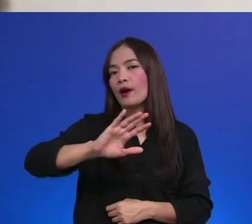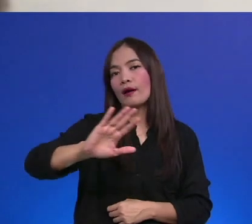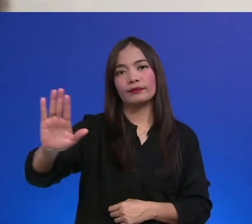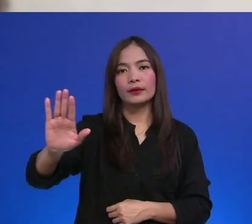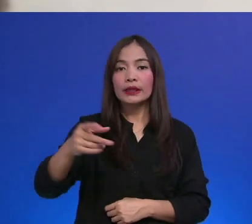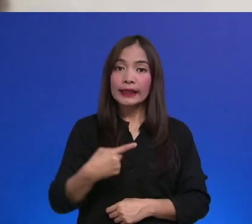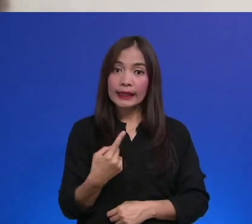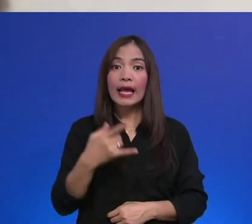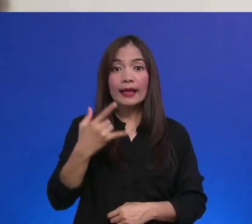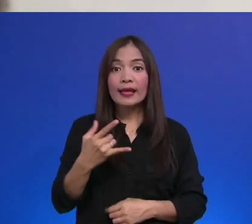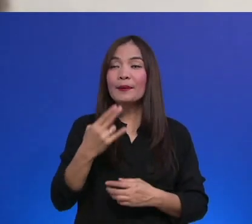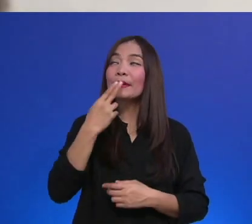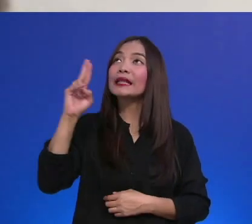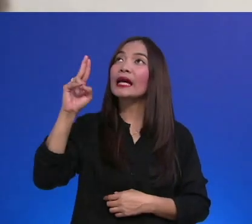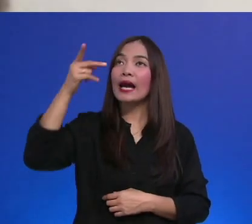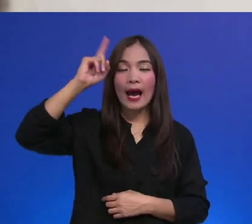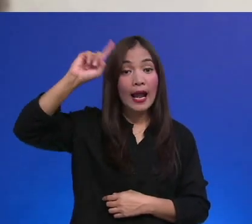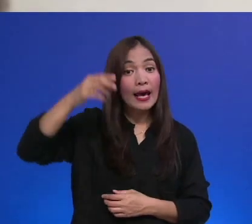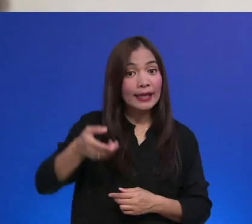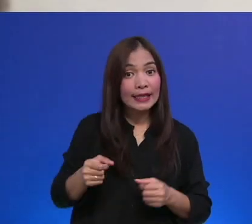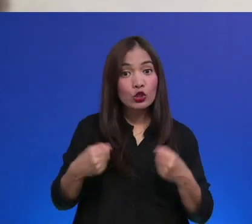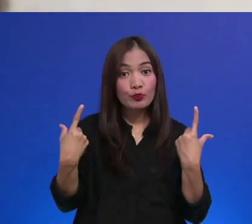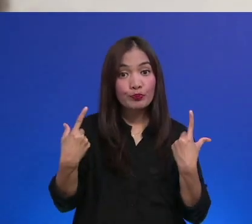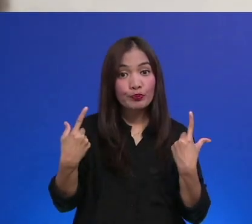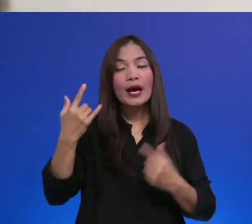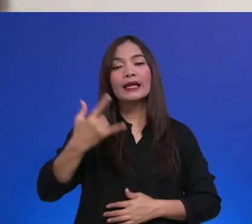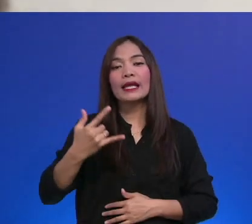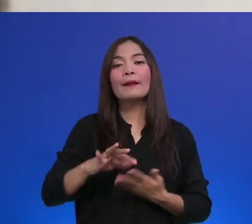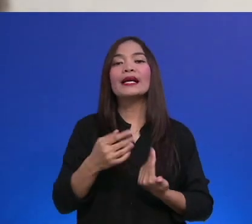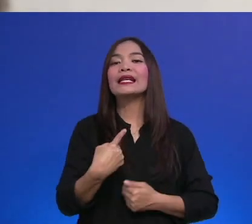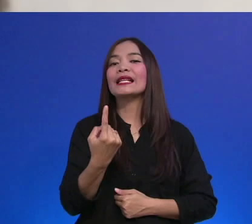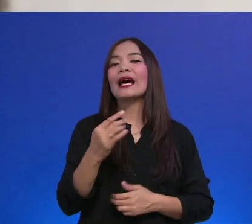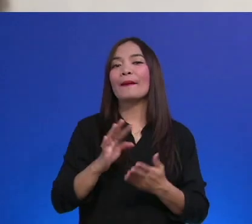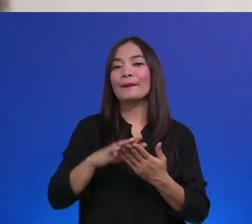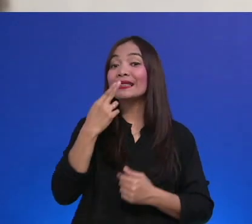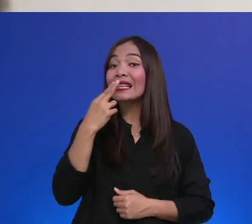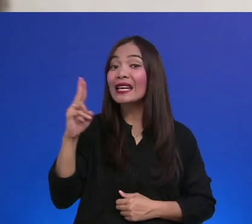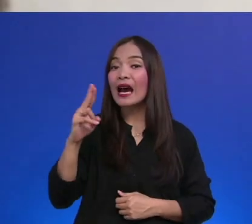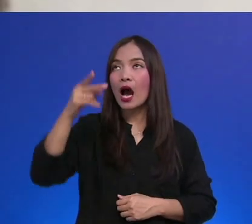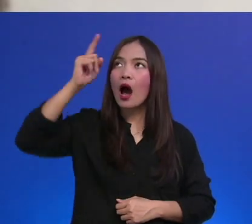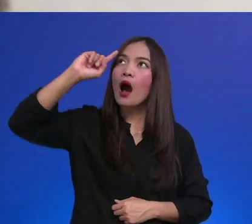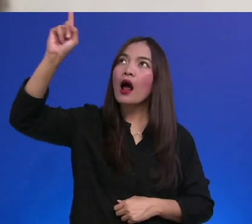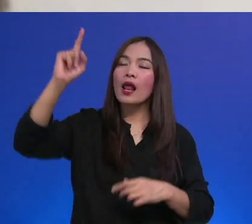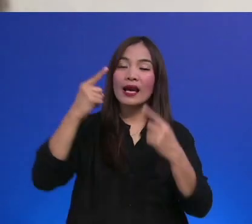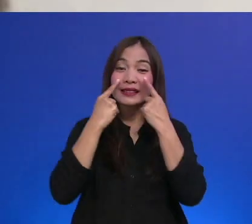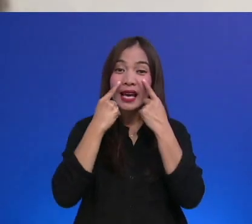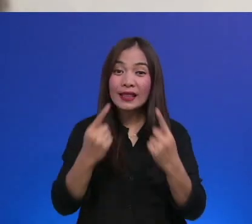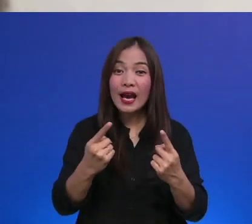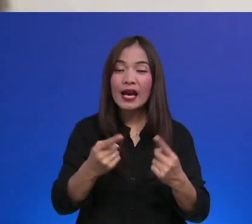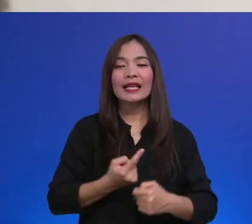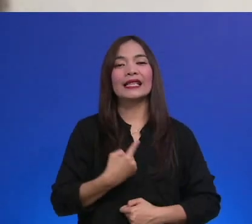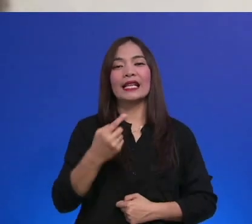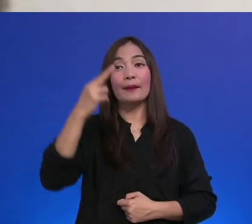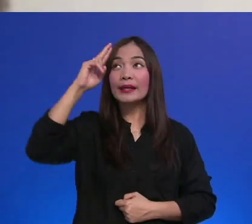percaya Allah hidup kita percaya Allah nyata Kita percaya Allah